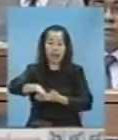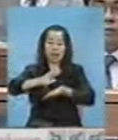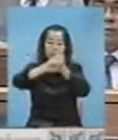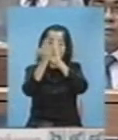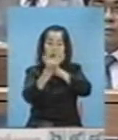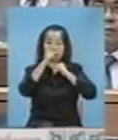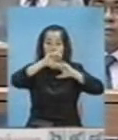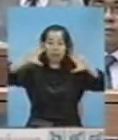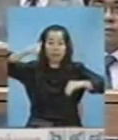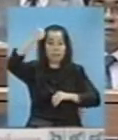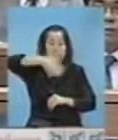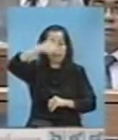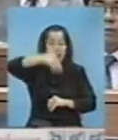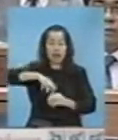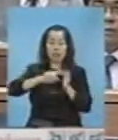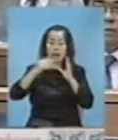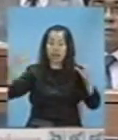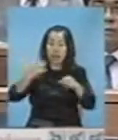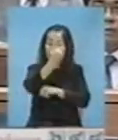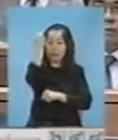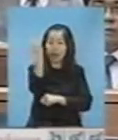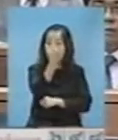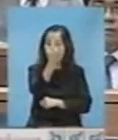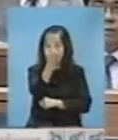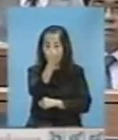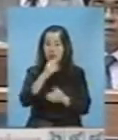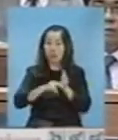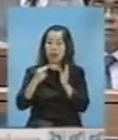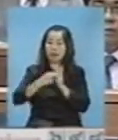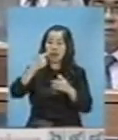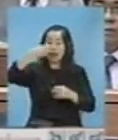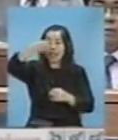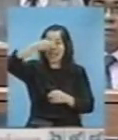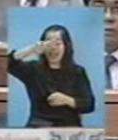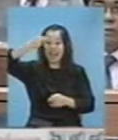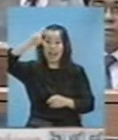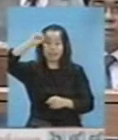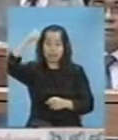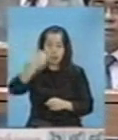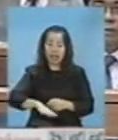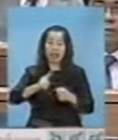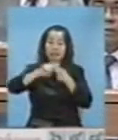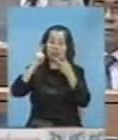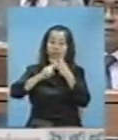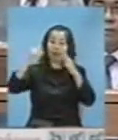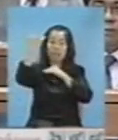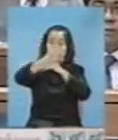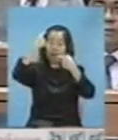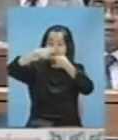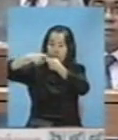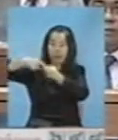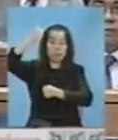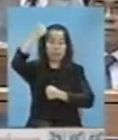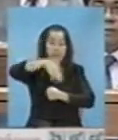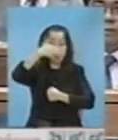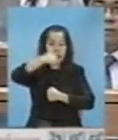ประเทศไทยต้องเป็นรัฐเดียวเป็นสหรัฐไม่ไ ้เป็นสหพันธรัฐไม่ได้เป็นสมาพัน